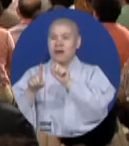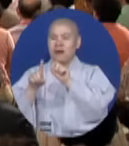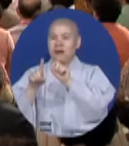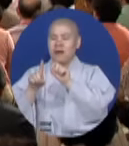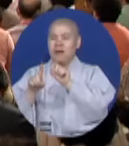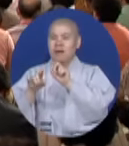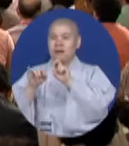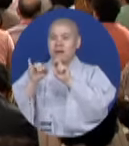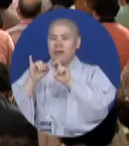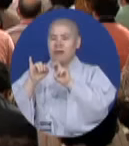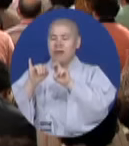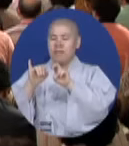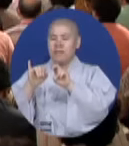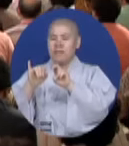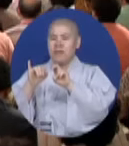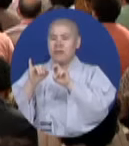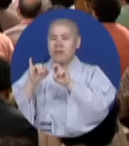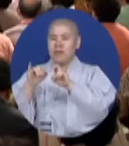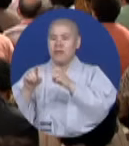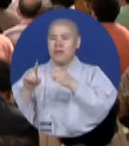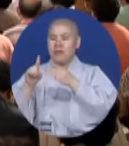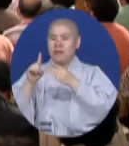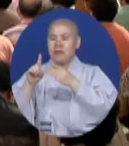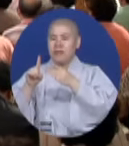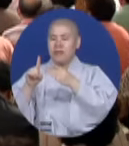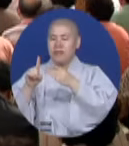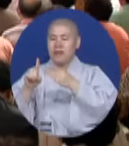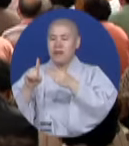인연고 법무부가니